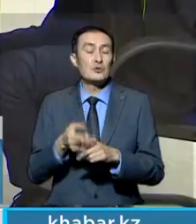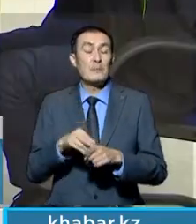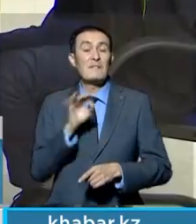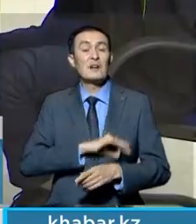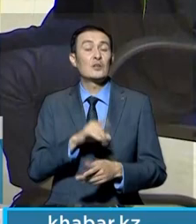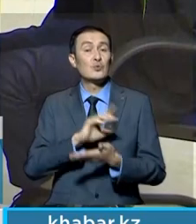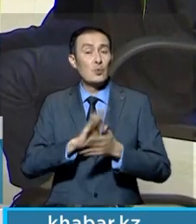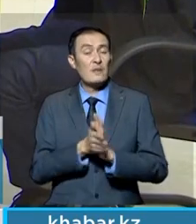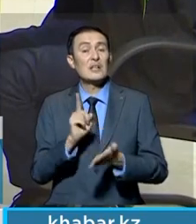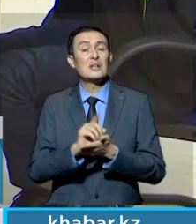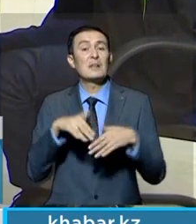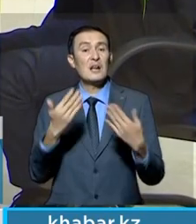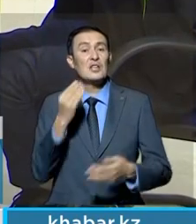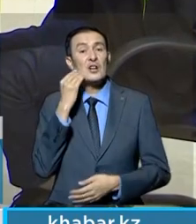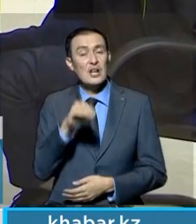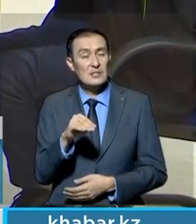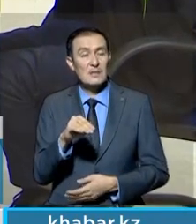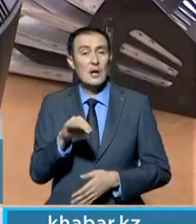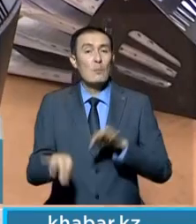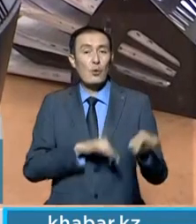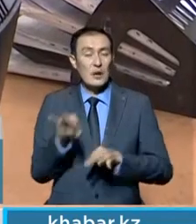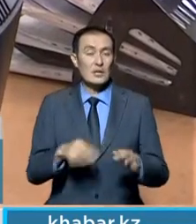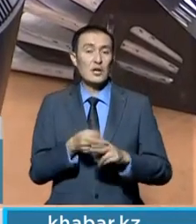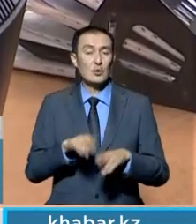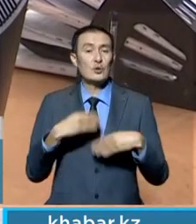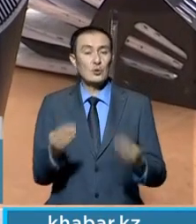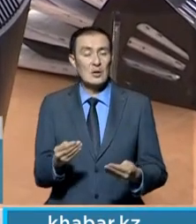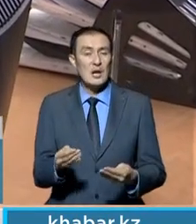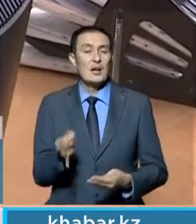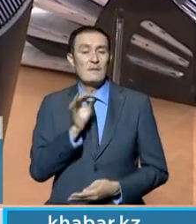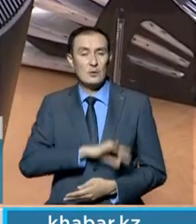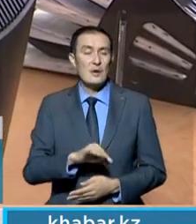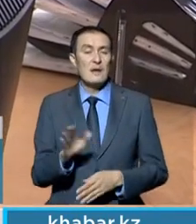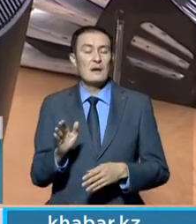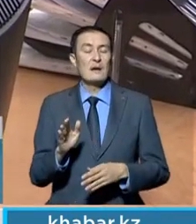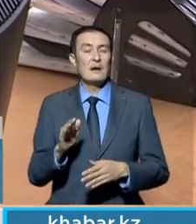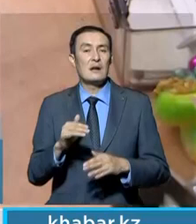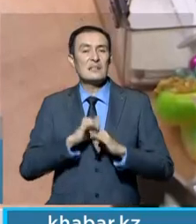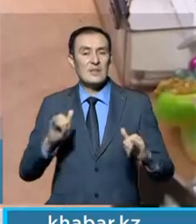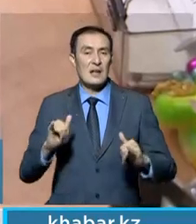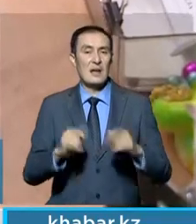условия они должны предлагать качественные проекты, которые обеспечат реальную диверсификацию экономики.